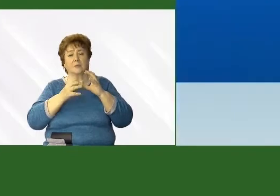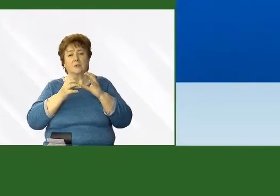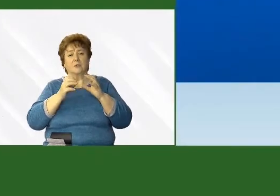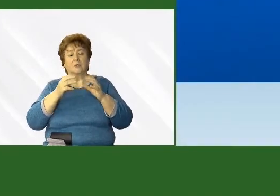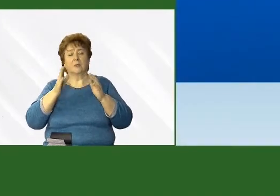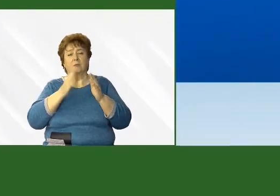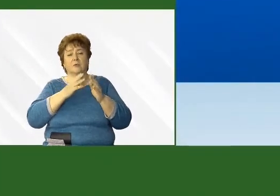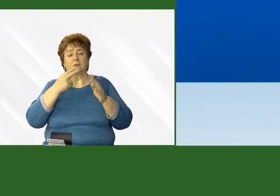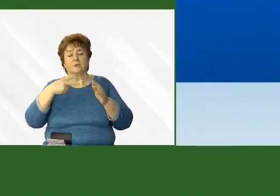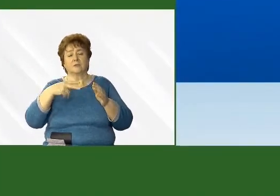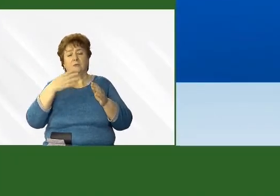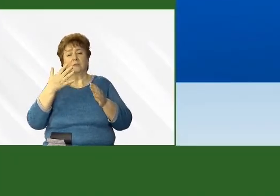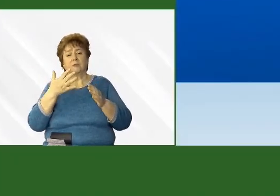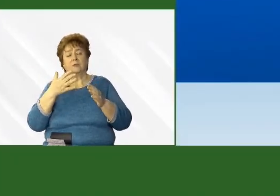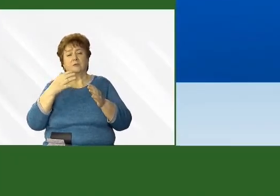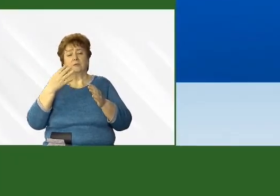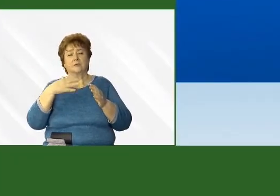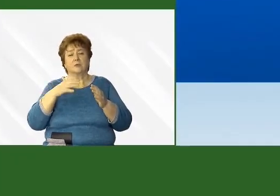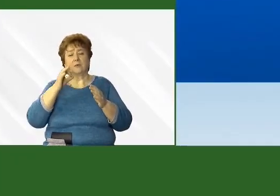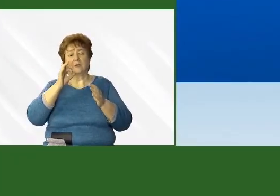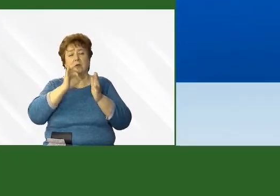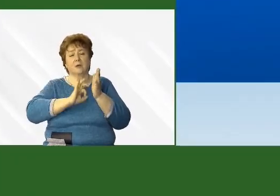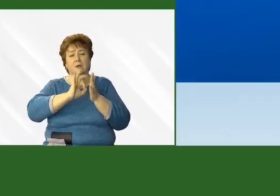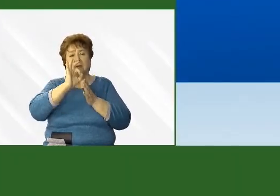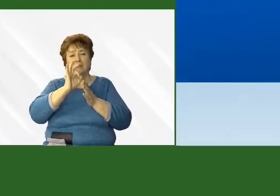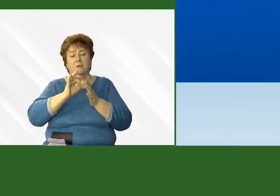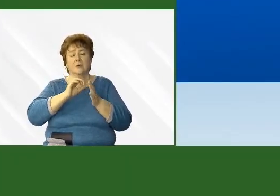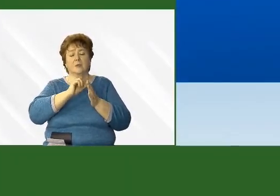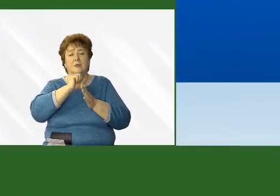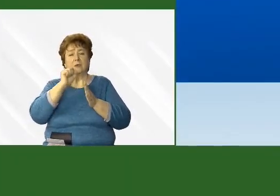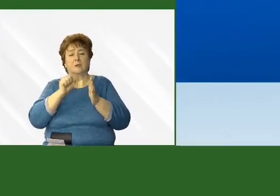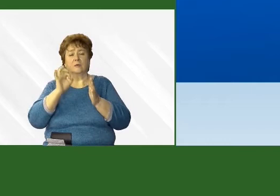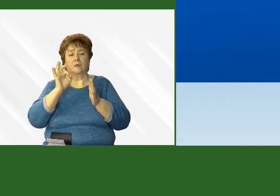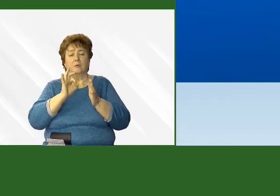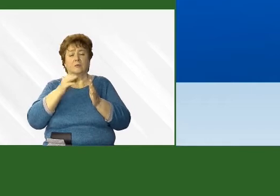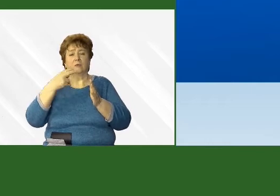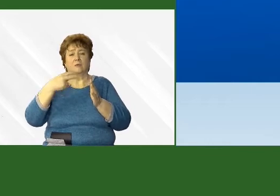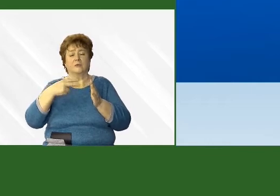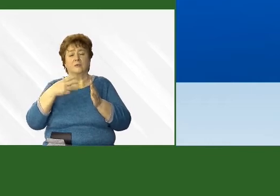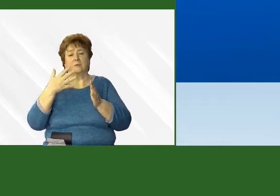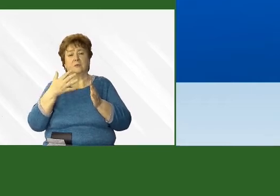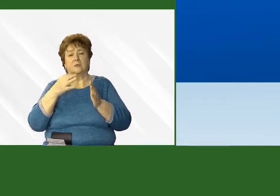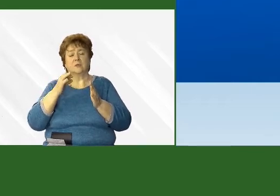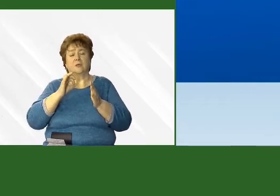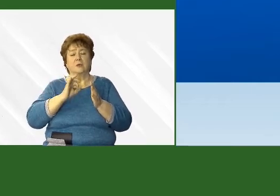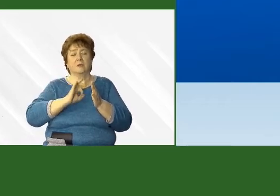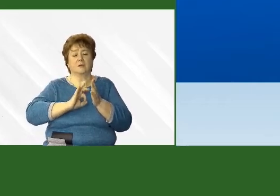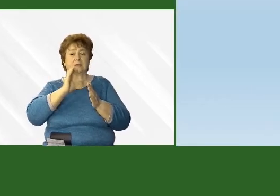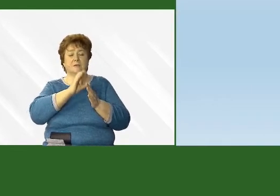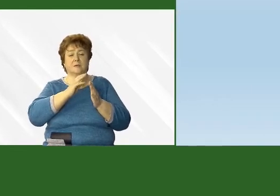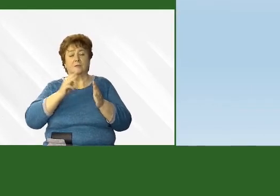между 25 и 40 градусами северной широты, зиму между 0 и 25 градусами северной